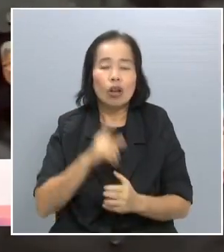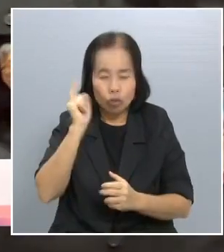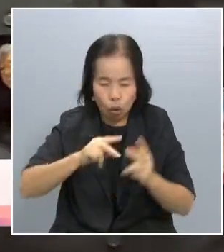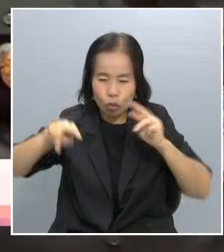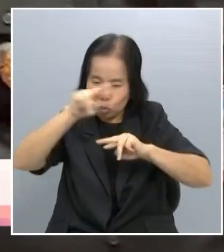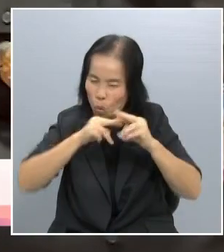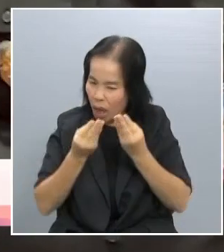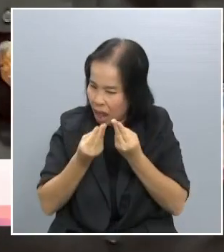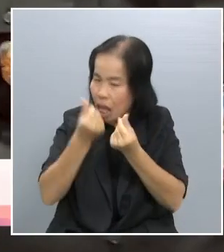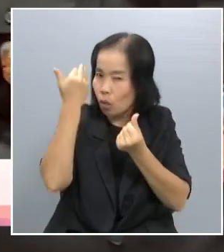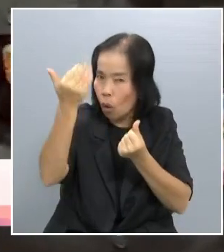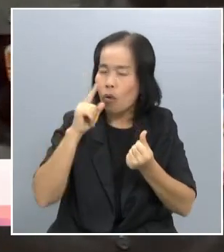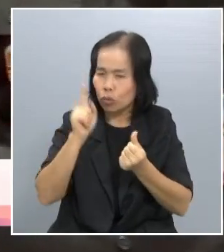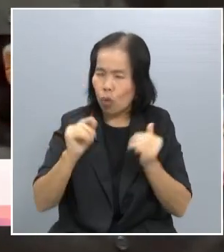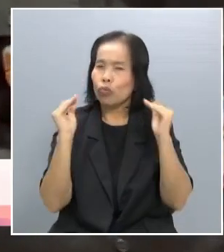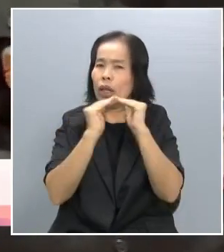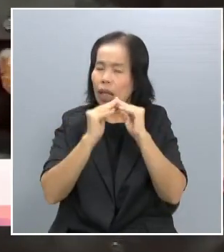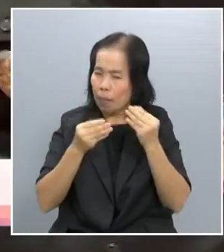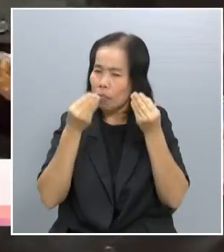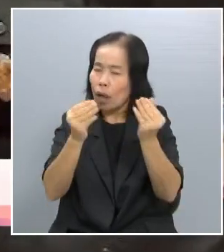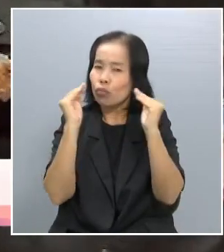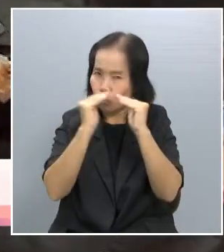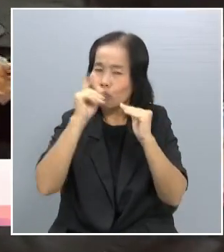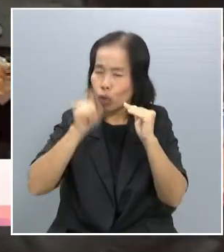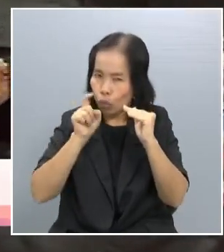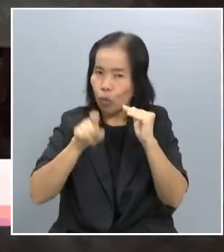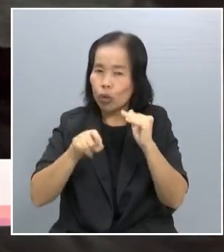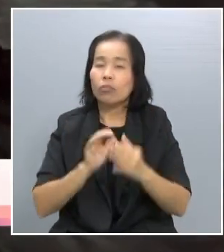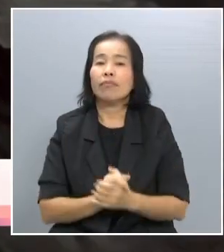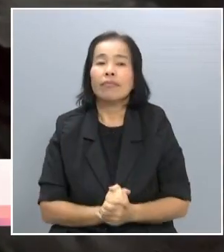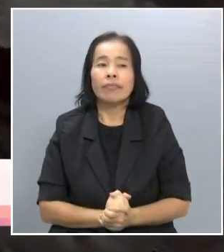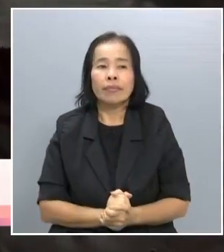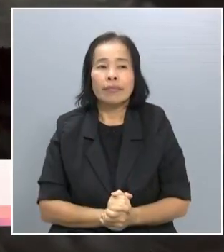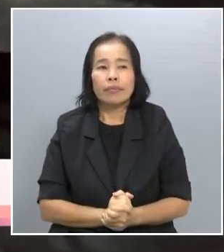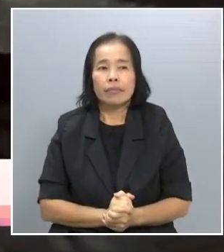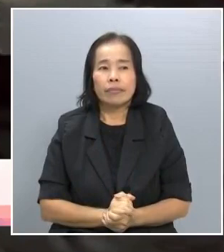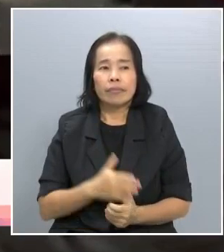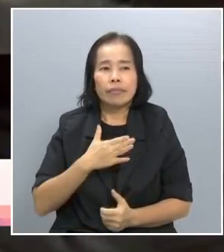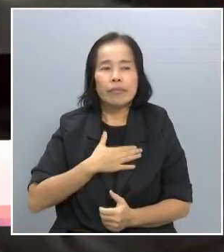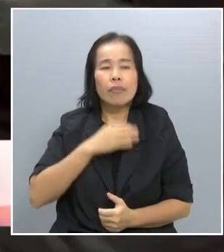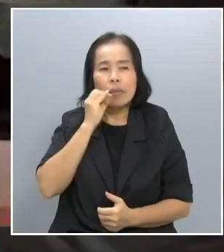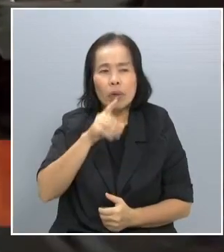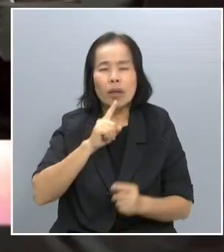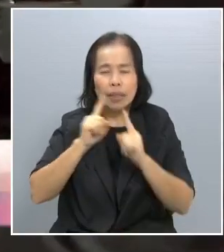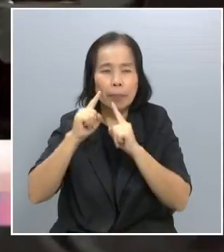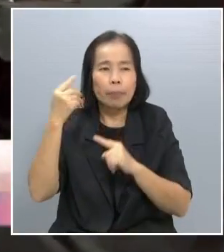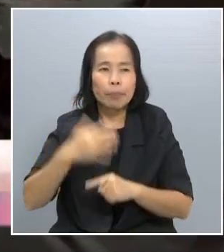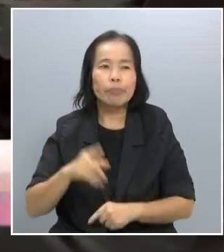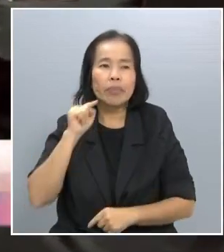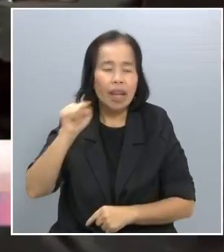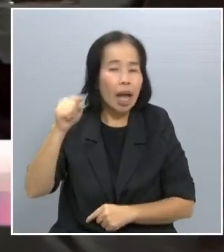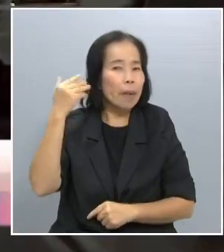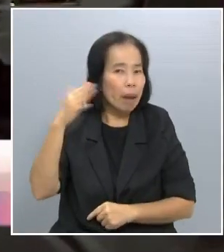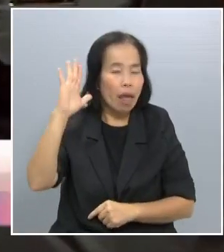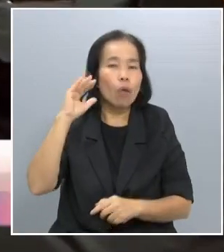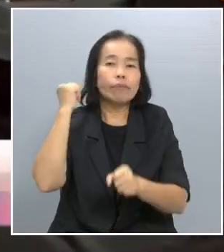เอียดและให้ความเป็นธรรมกับทุกฝ่ายฟังเสียงท่านสุทินครับ เมื่อวานได้ตรวจสอบแล้วได้สั่งหน่วยง